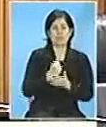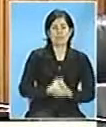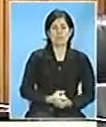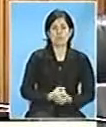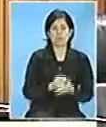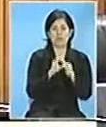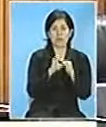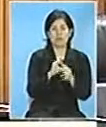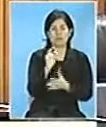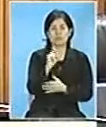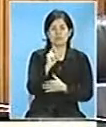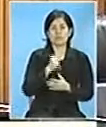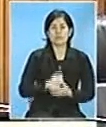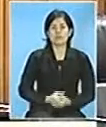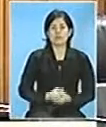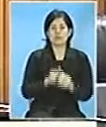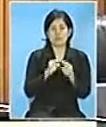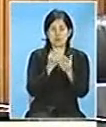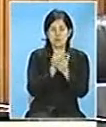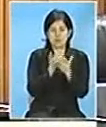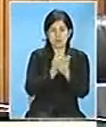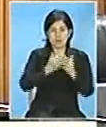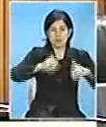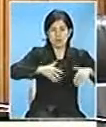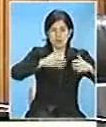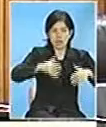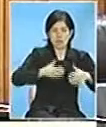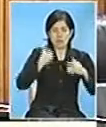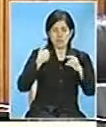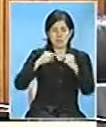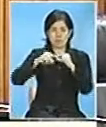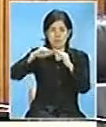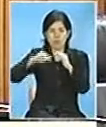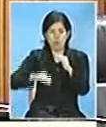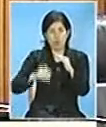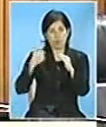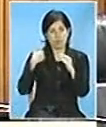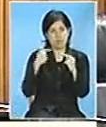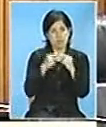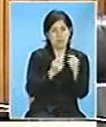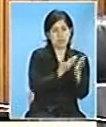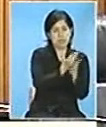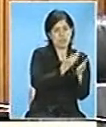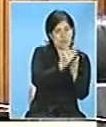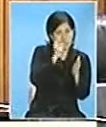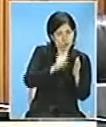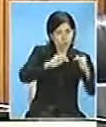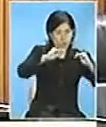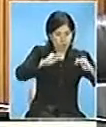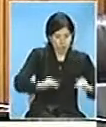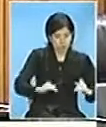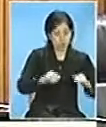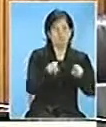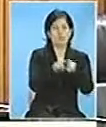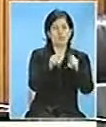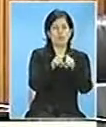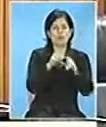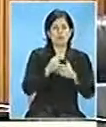ดยเฉพาะเกี่ยวกับเรื่องพอรายได้น้อยลงก็ต้องรายจ่ายต้องน้อยลงด้วยนะครับก็ต้องขอบพระคุณสำหรับคำแนะนำครับผม